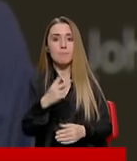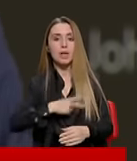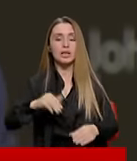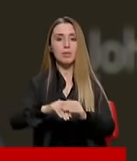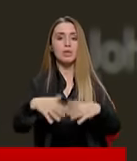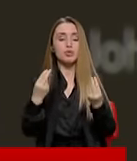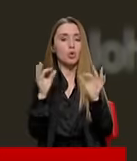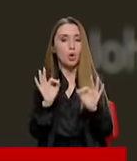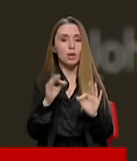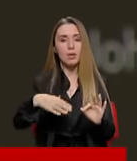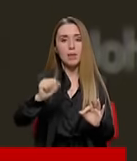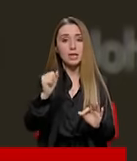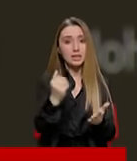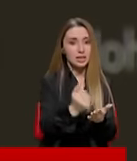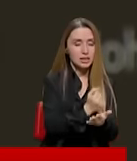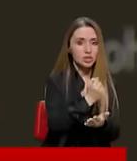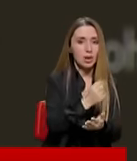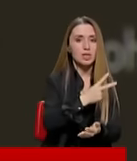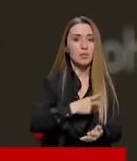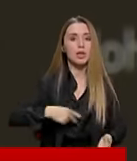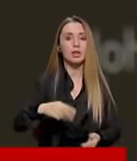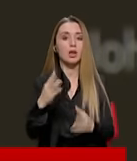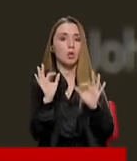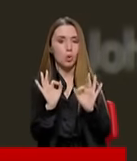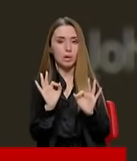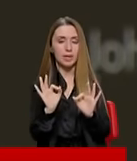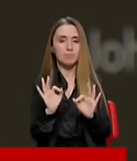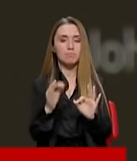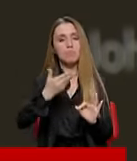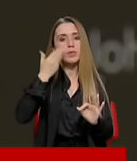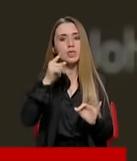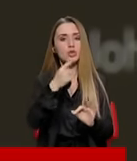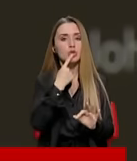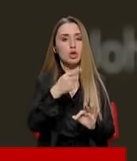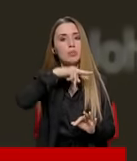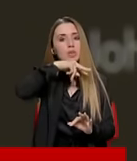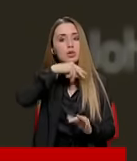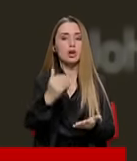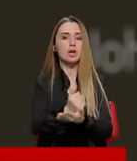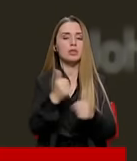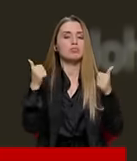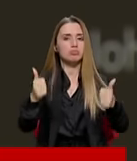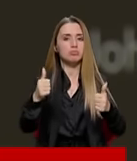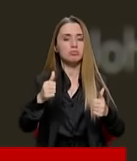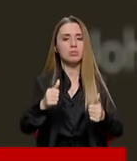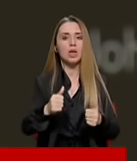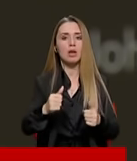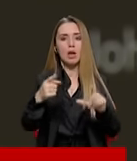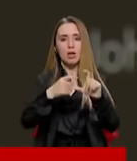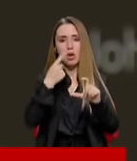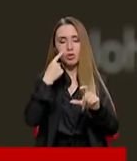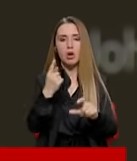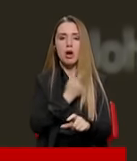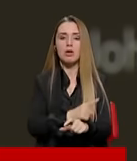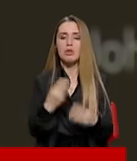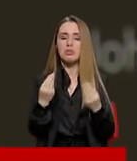önemli merkezden de kazanacağımız belediyeler önemli Şimdi mesela şunu söyleyeyim keçören kazanıyor şu andaki anketlere göre ımız çok